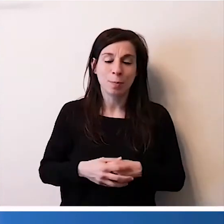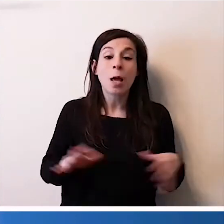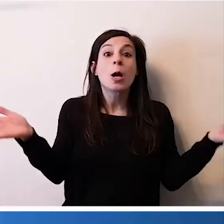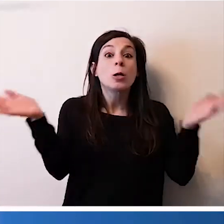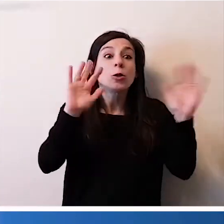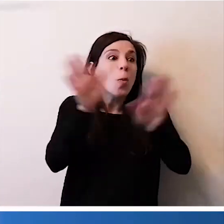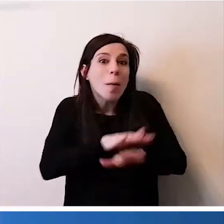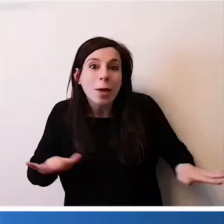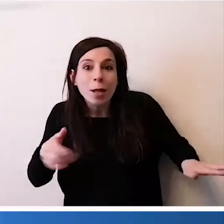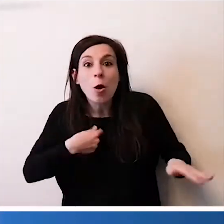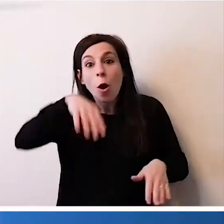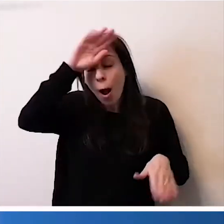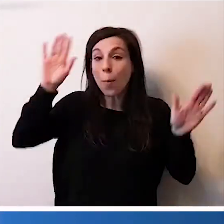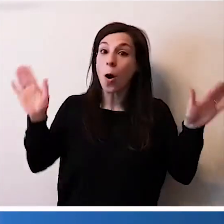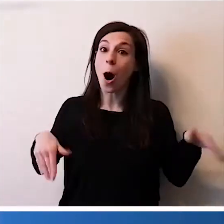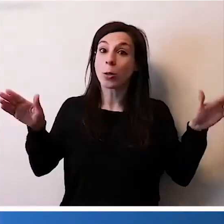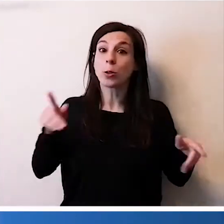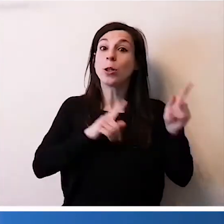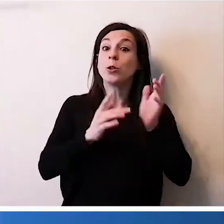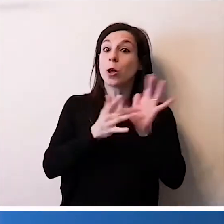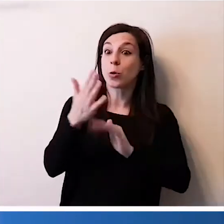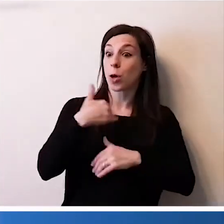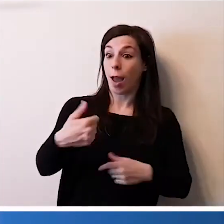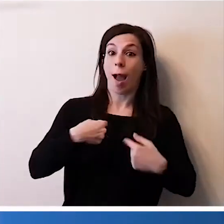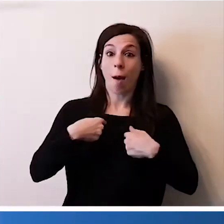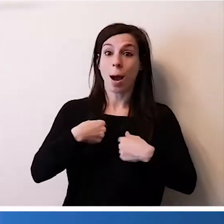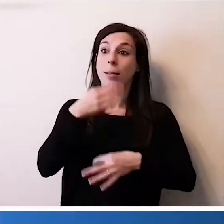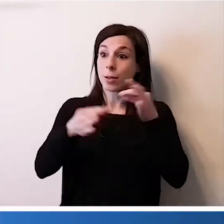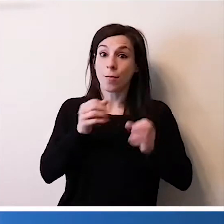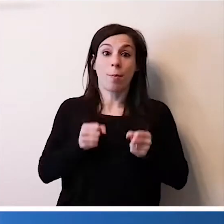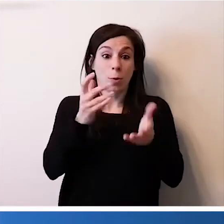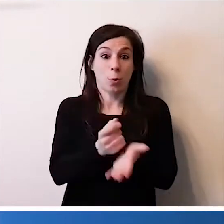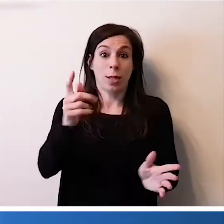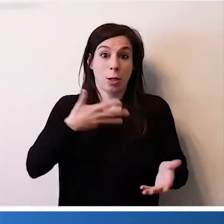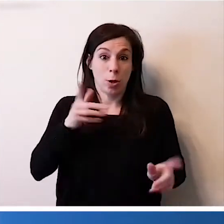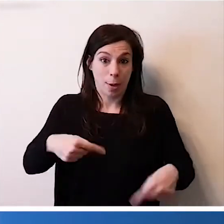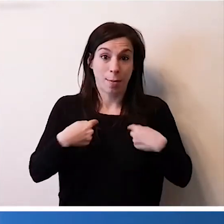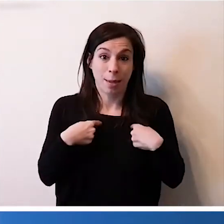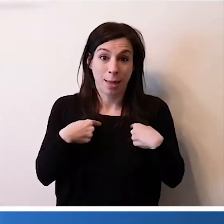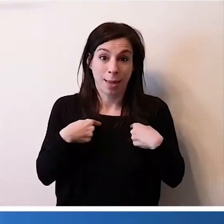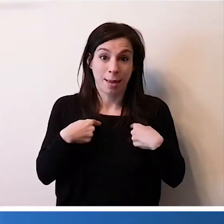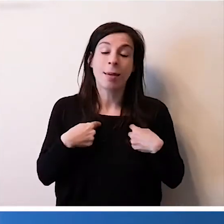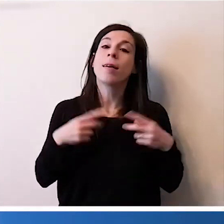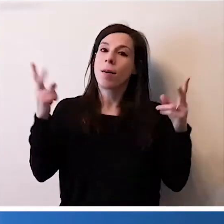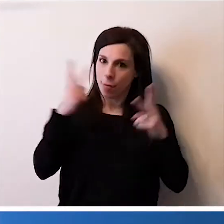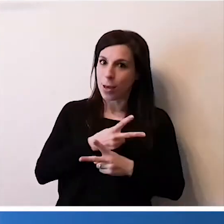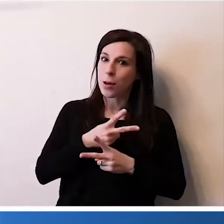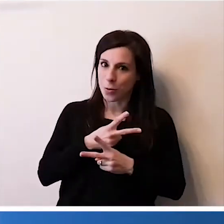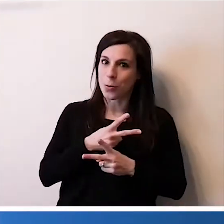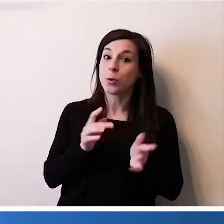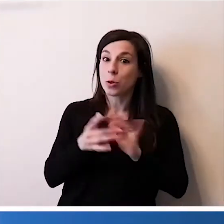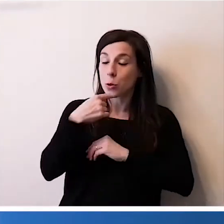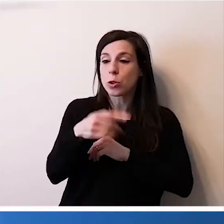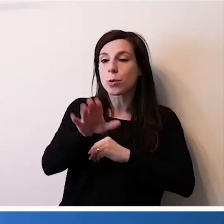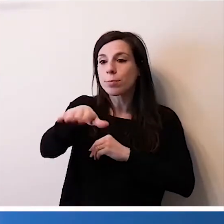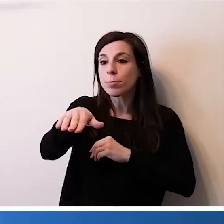il Signore mi ha chiamato. Ci sarà certamente una missione importante per me oggi. E infatti Gesù gli disse: senti,